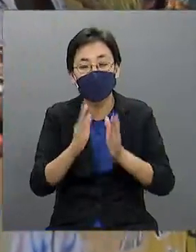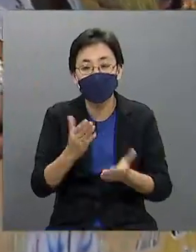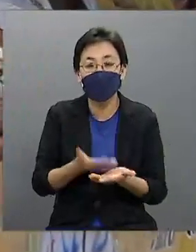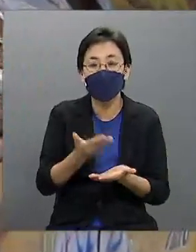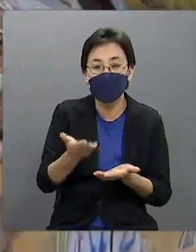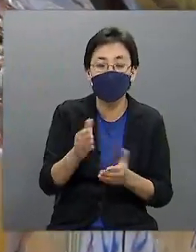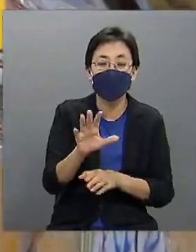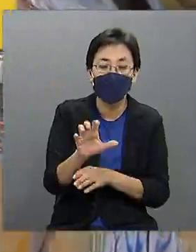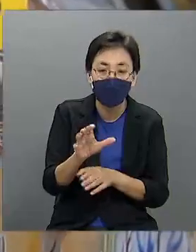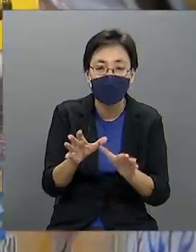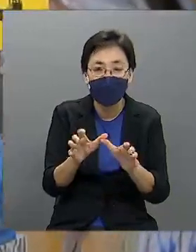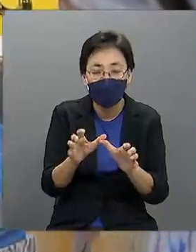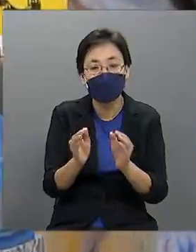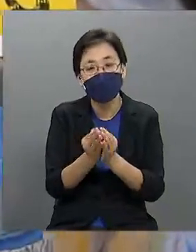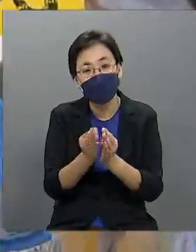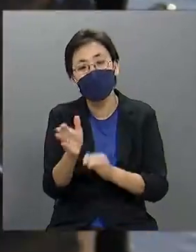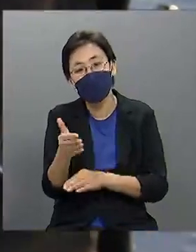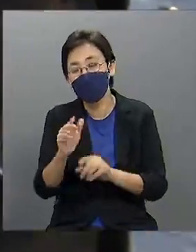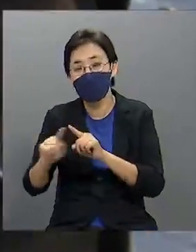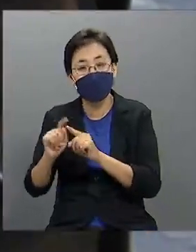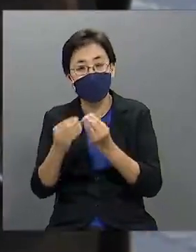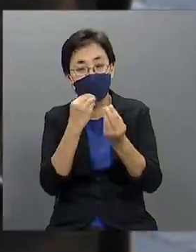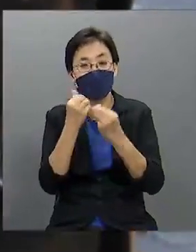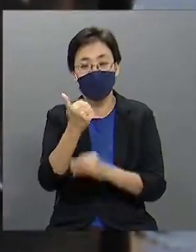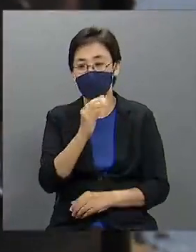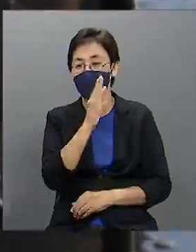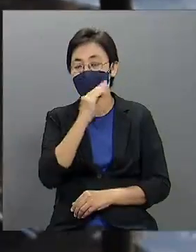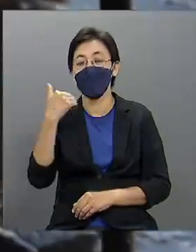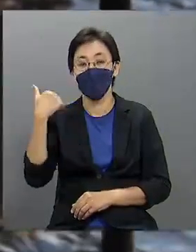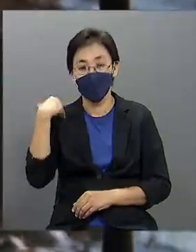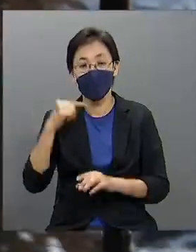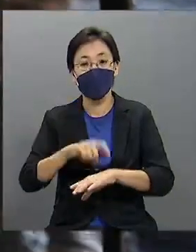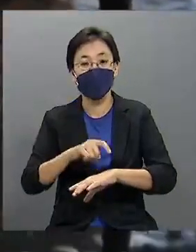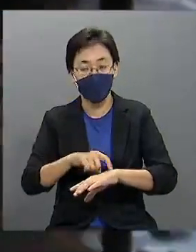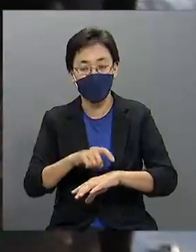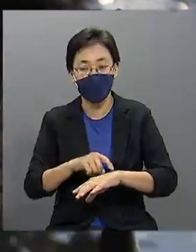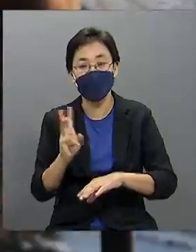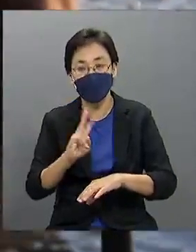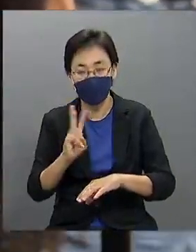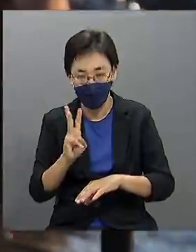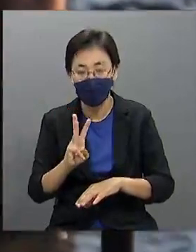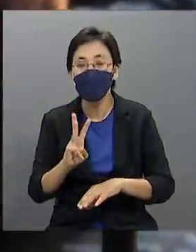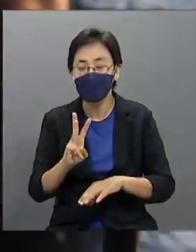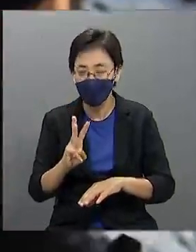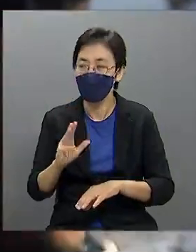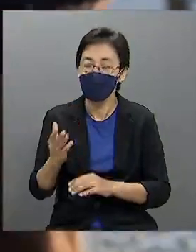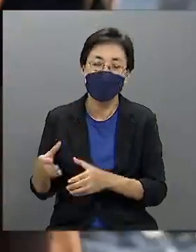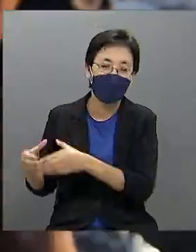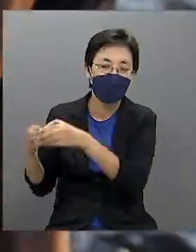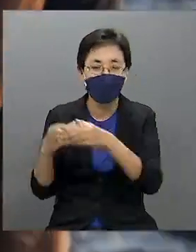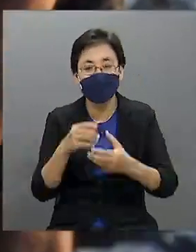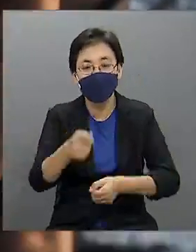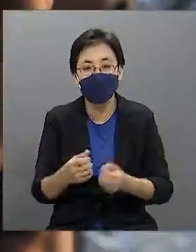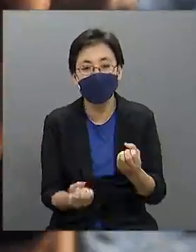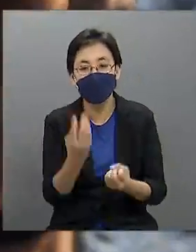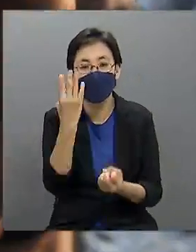ha ha haแต่ถ้ามีเวลารวมด้วยช่วยกันฝั่งลากลงเรนทที่นี่อย่น้ๆ เรามาช่วย